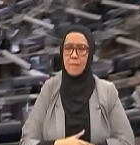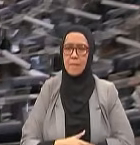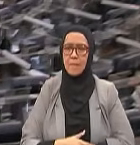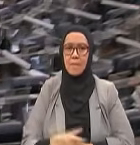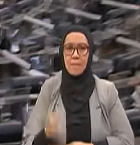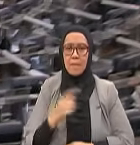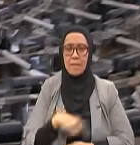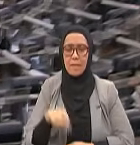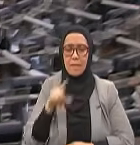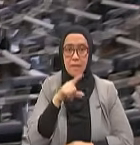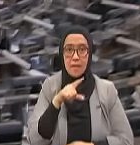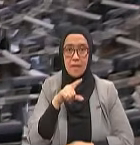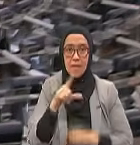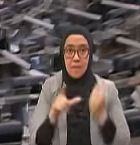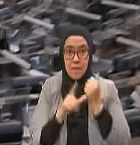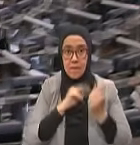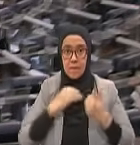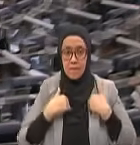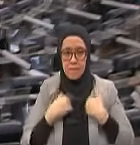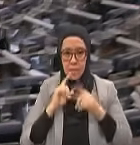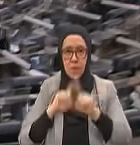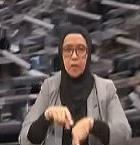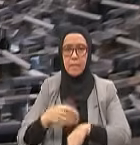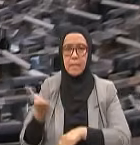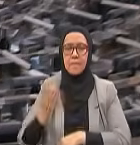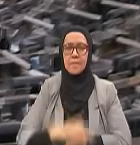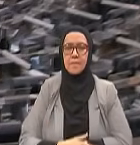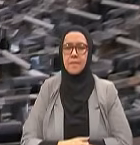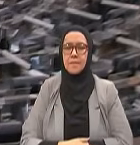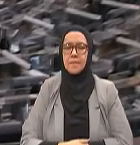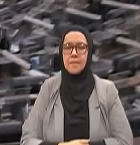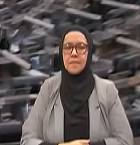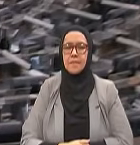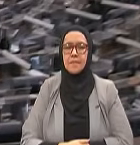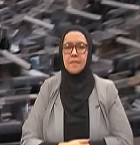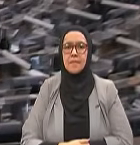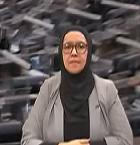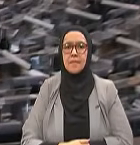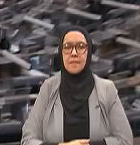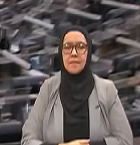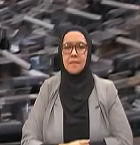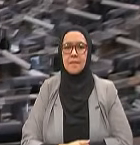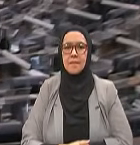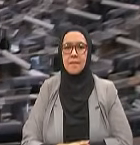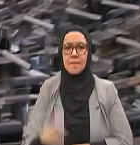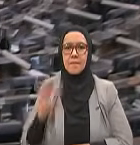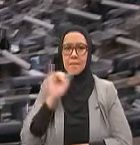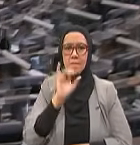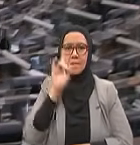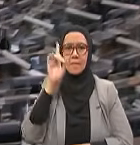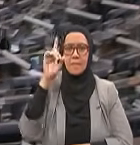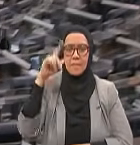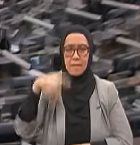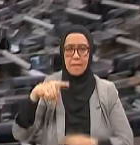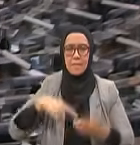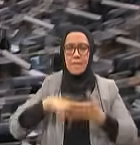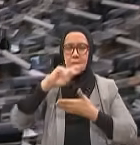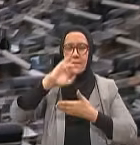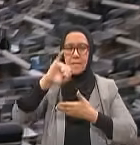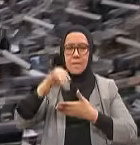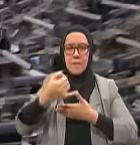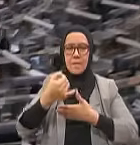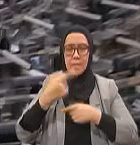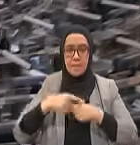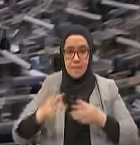Tuhan yang dipertua Project Jalan sensor Spin ataupun Caesar merupakan Project